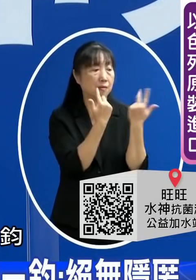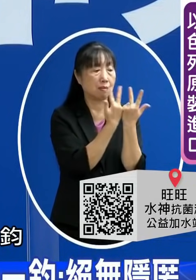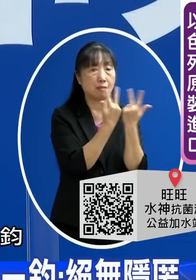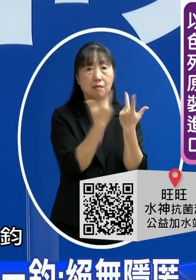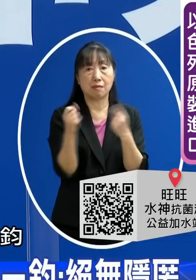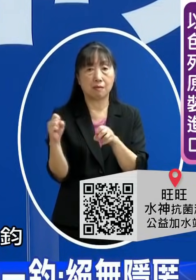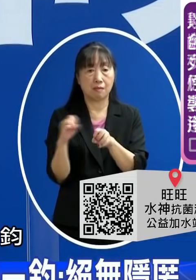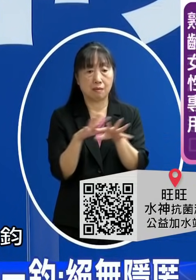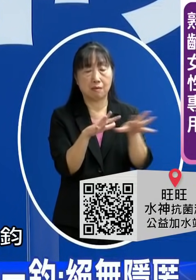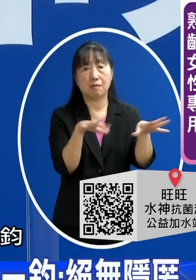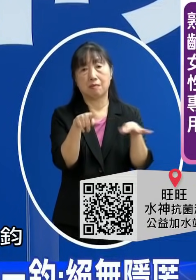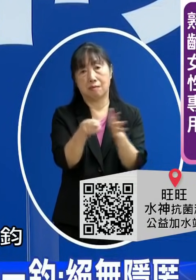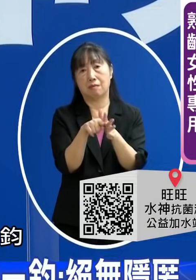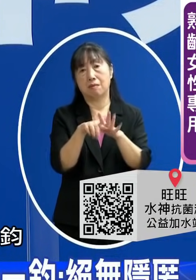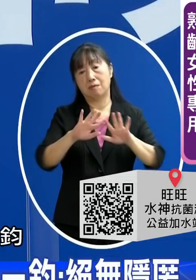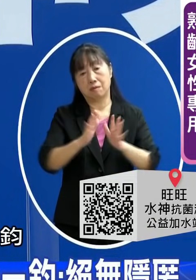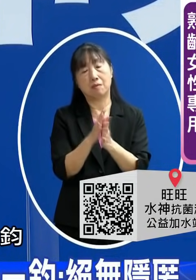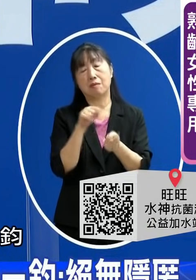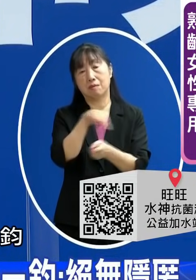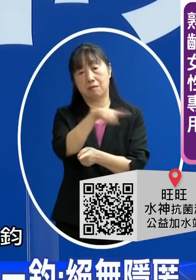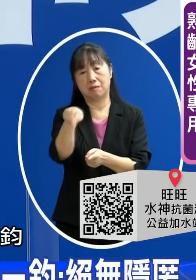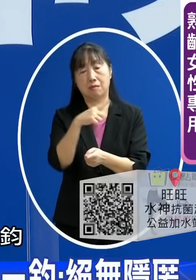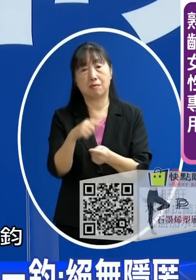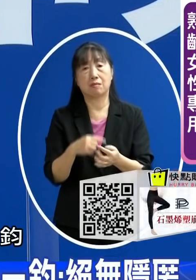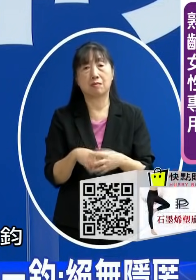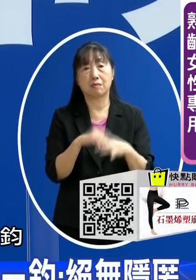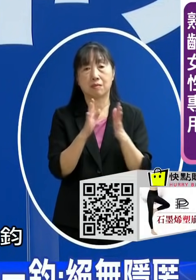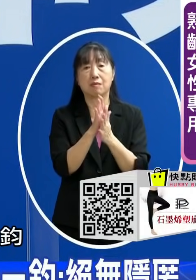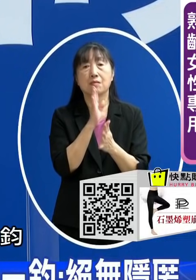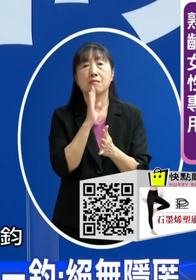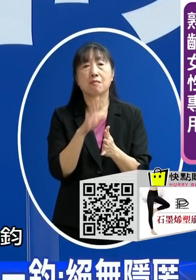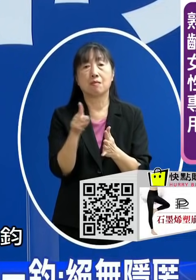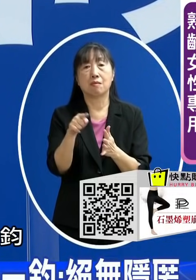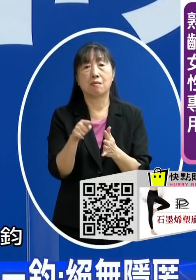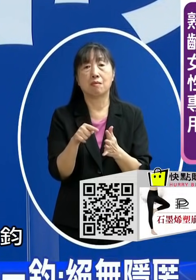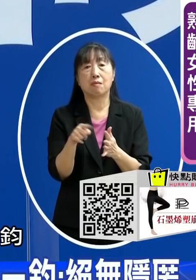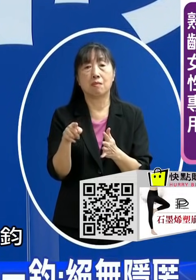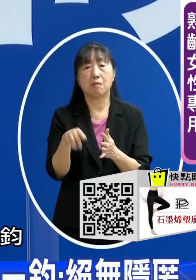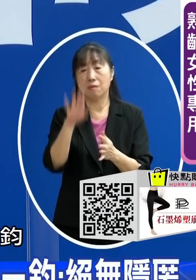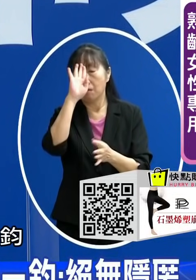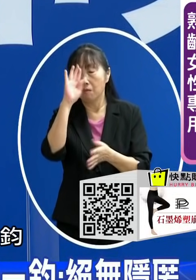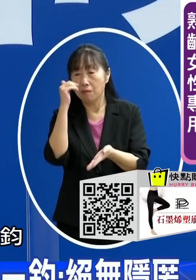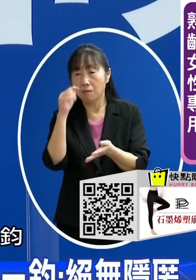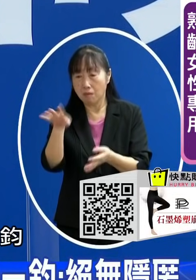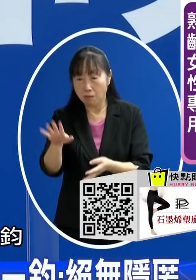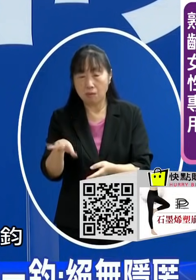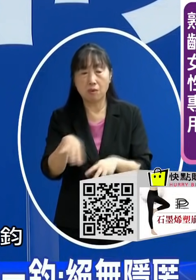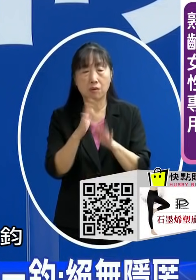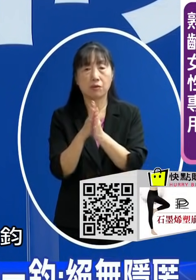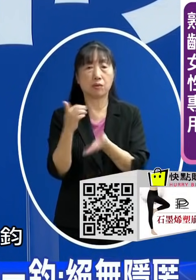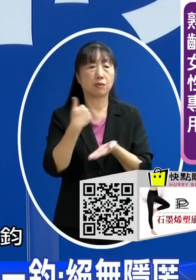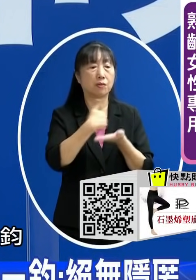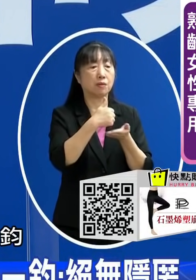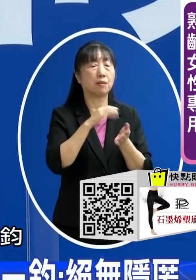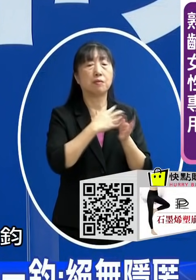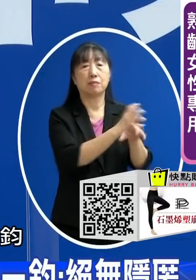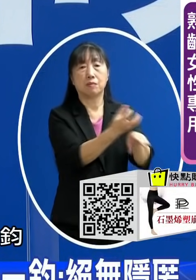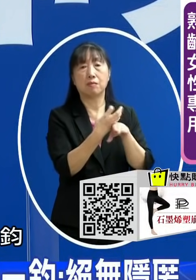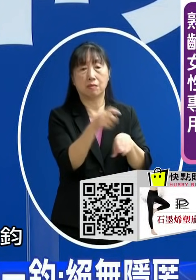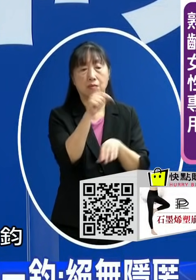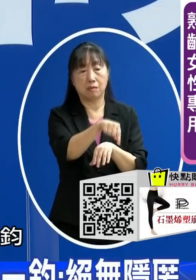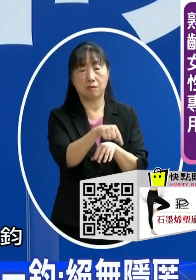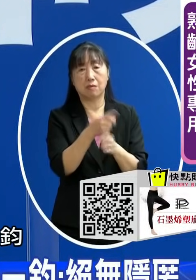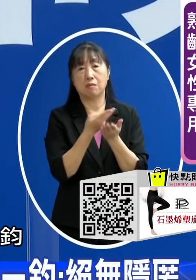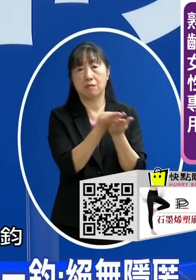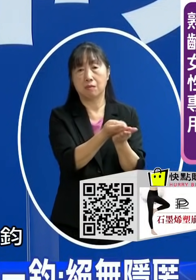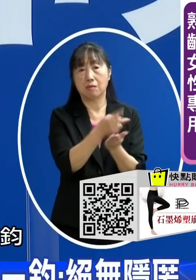们也确实就是在第一时间要承接最多这个个案的收治跟照顾的这个医院，所以就是当中会有一